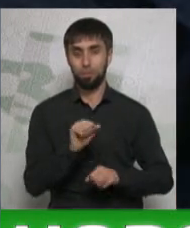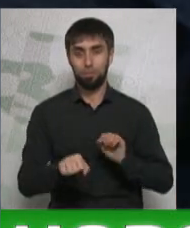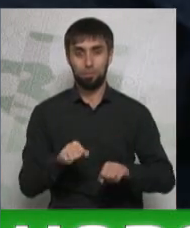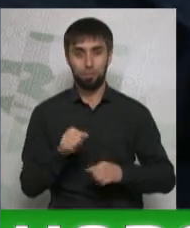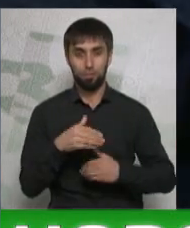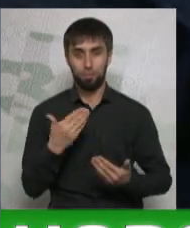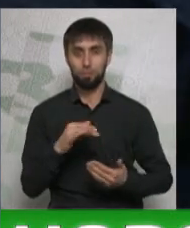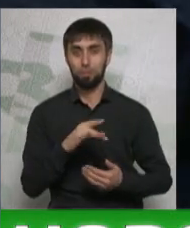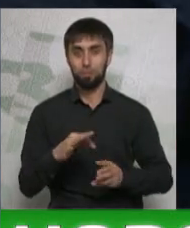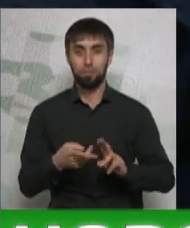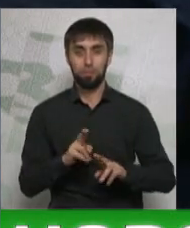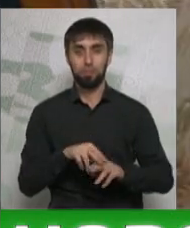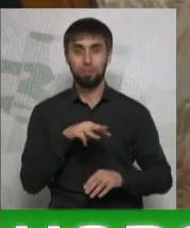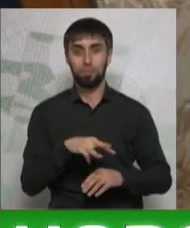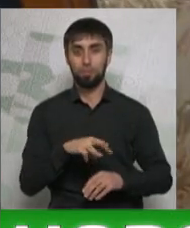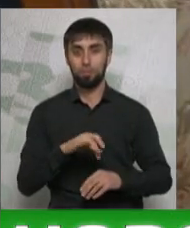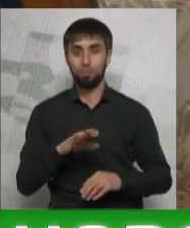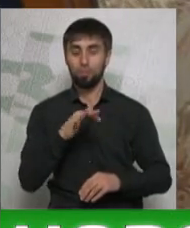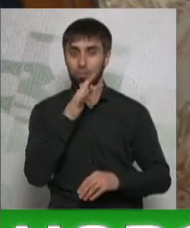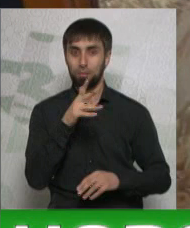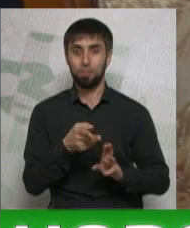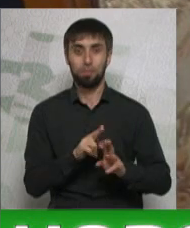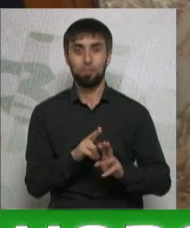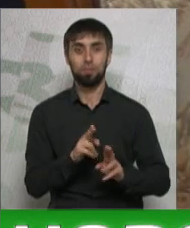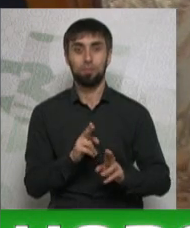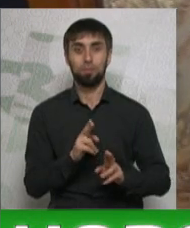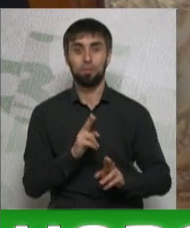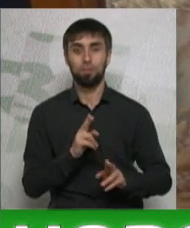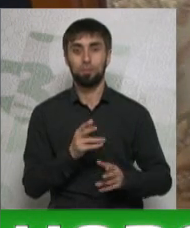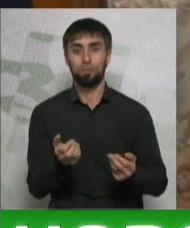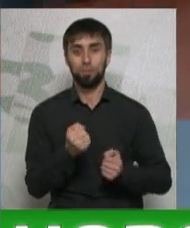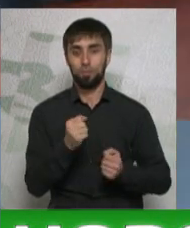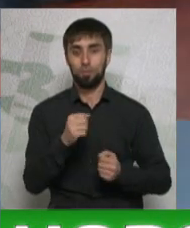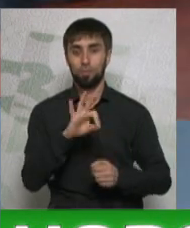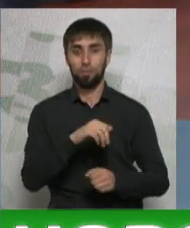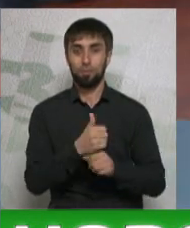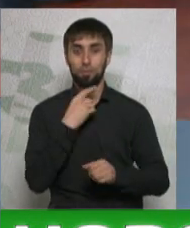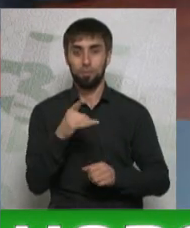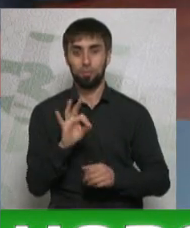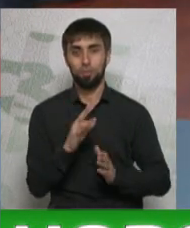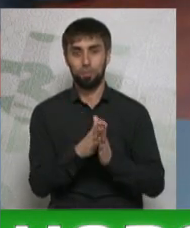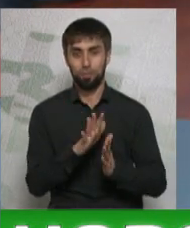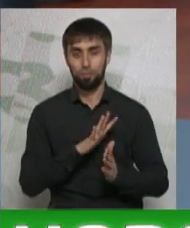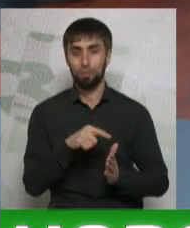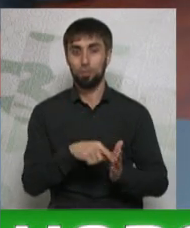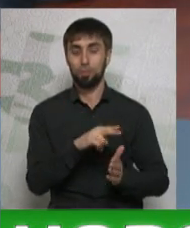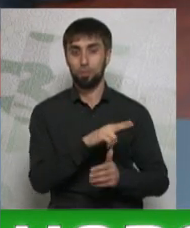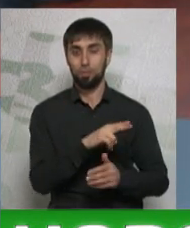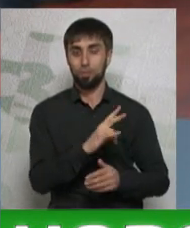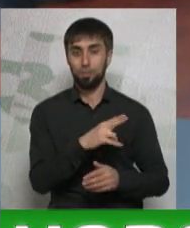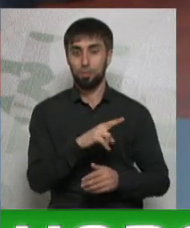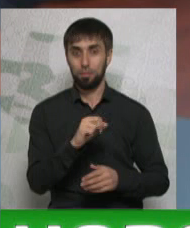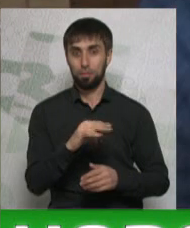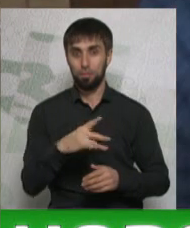ха-ха-ха-хули. Именно поэтому Магомед Матиев во время приема граждан главы Ингушетии обратился с просьбой о продлении действующего рейса на Зрань-Дачное до